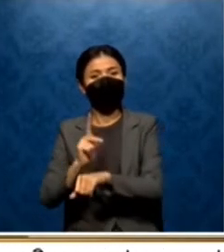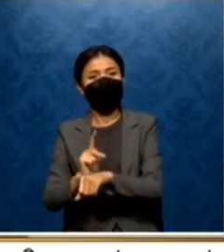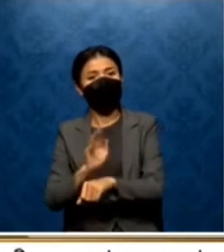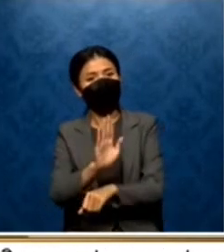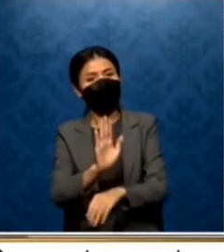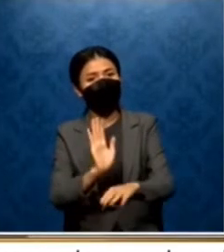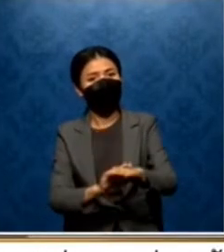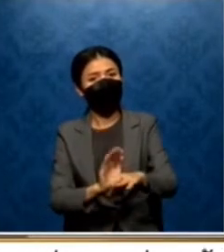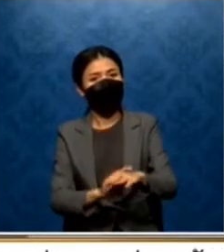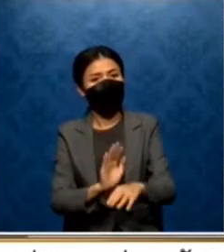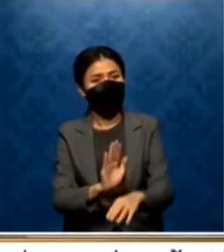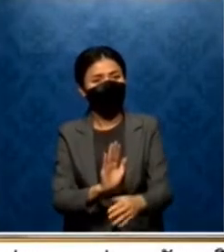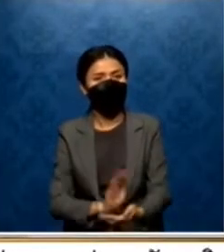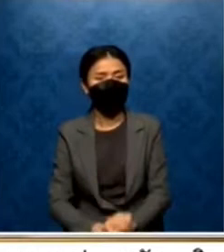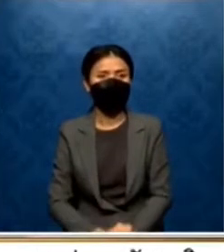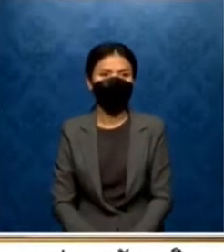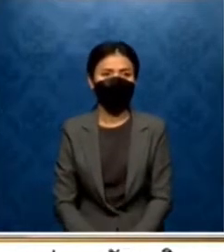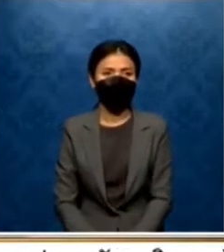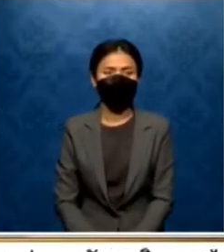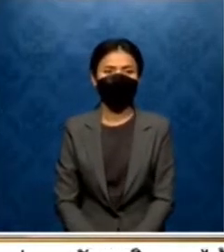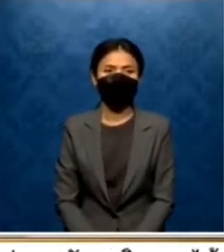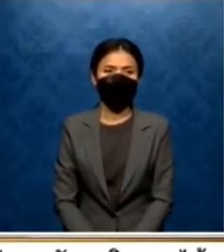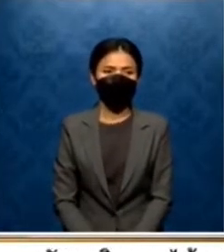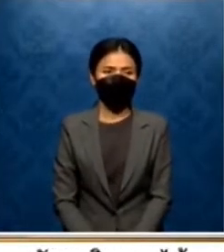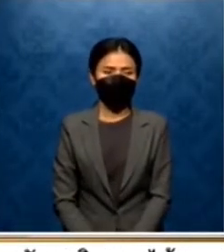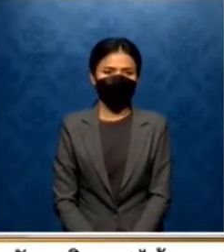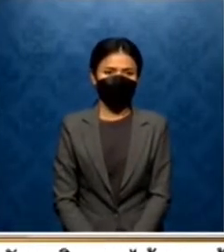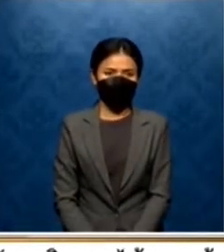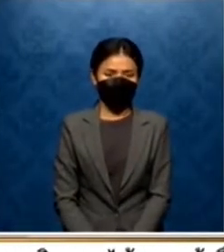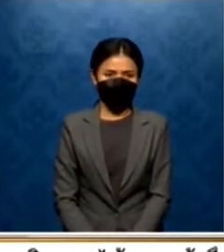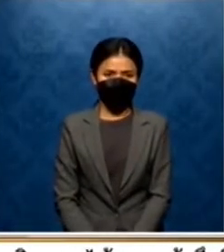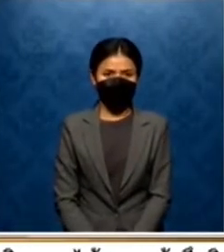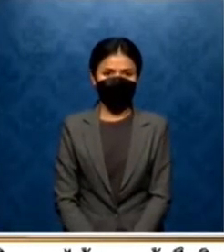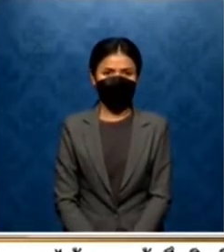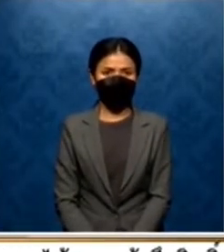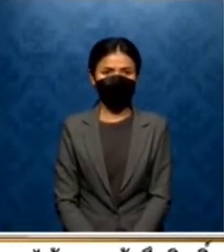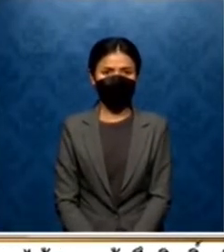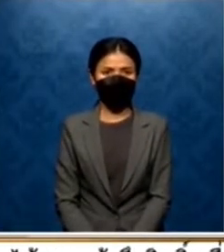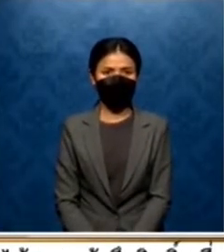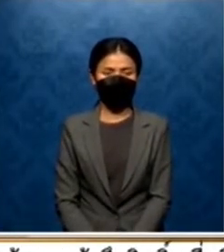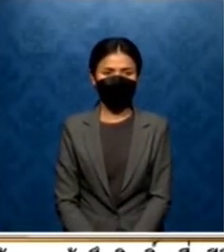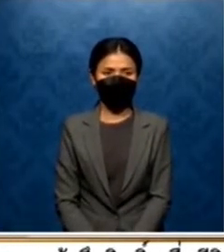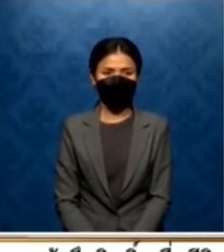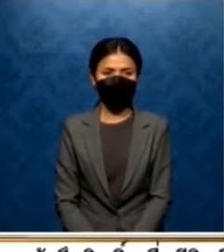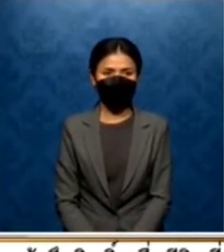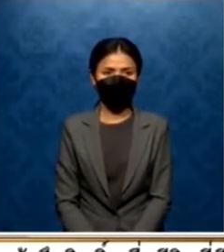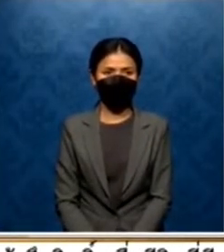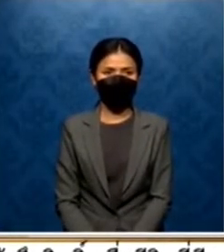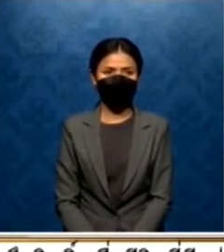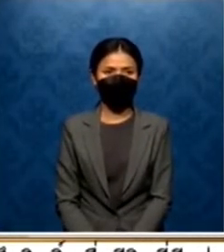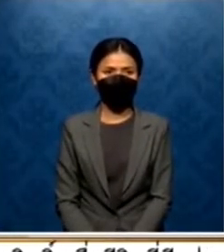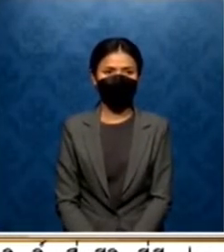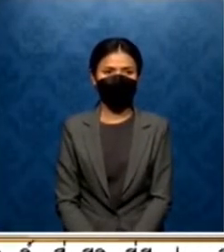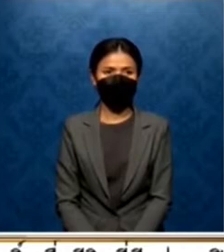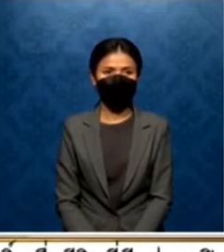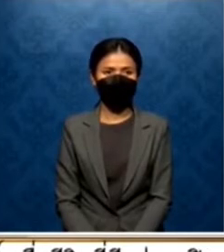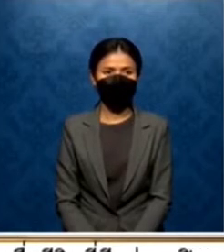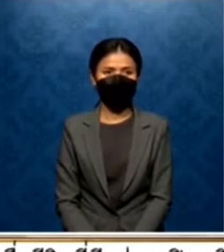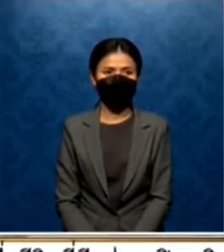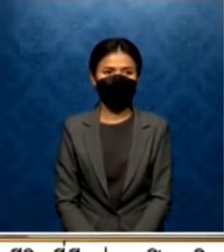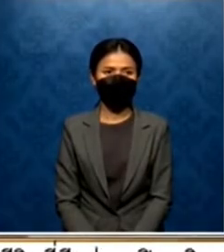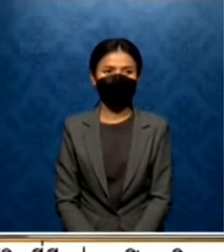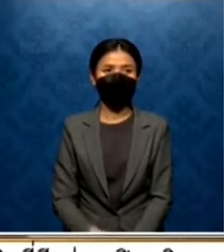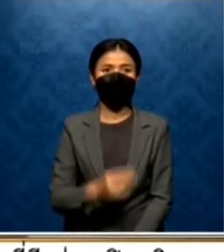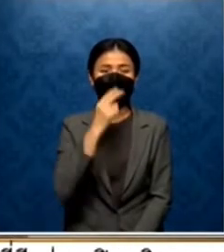านครับเกี่ยวข้องนิดนึงครับเดี๋ยวจะจบแล้วครับผมอยู่ในเวลา7นาทีนะครับ ผมเพียง ท่านประธานดูครับ ผมขอ รายงานแต่ละเล่มเนี่ยหนักเป็นกิ